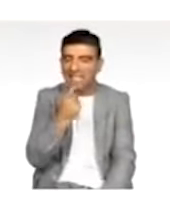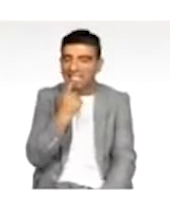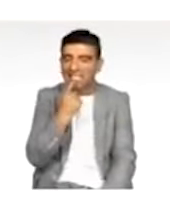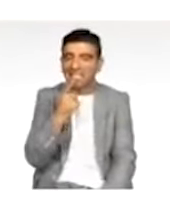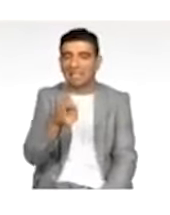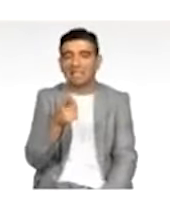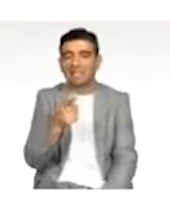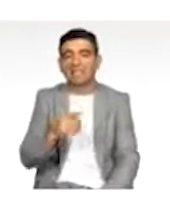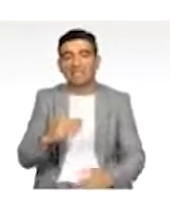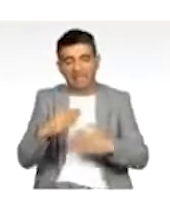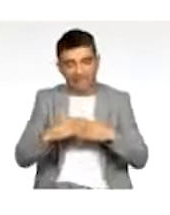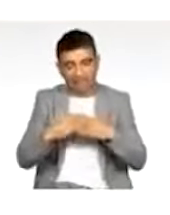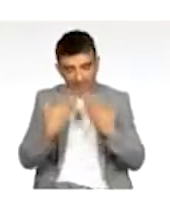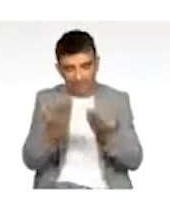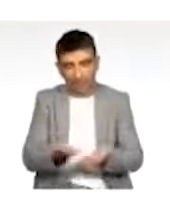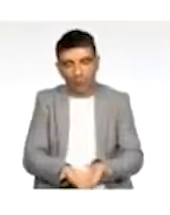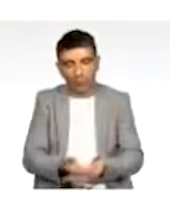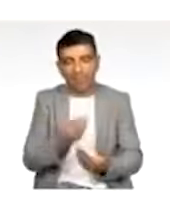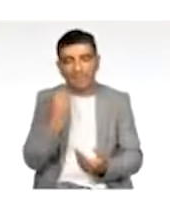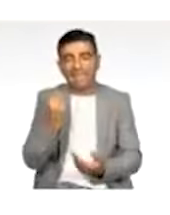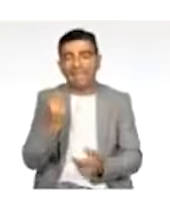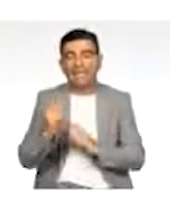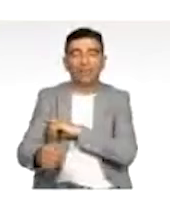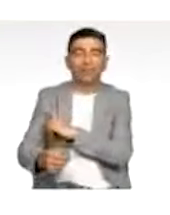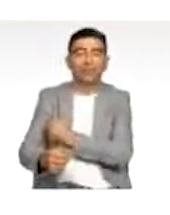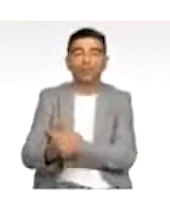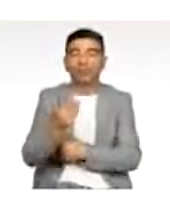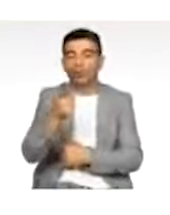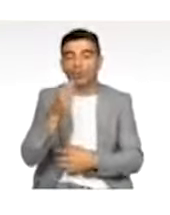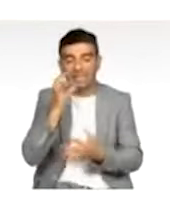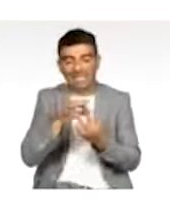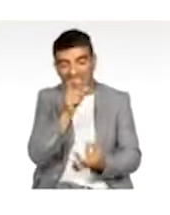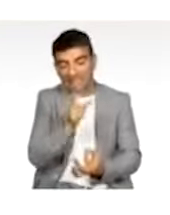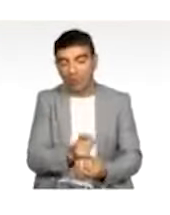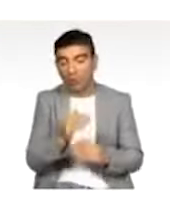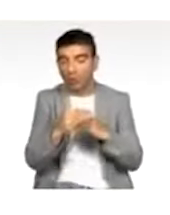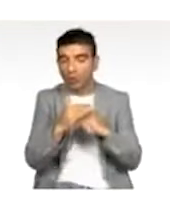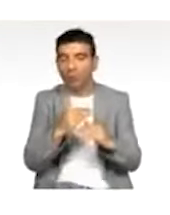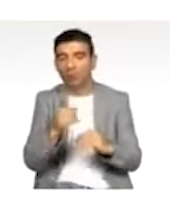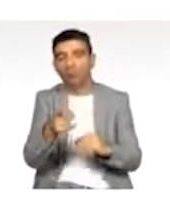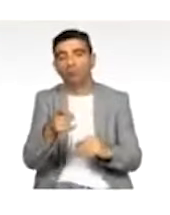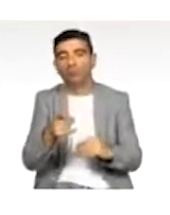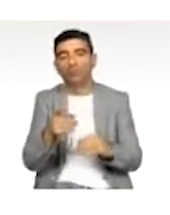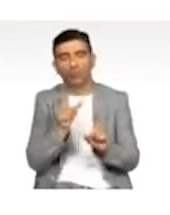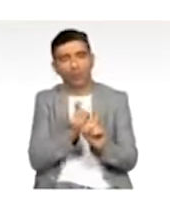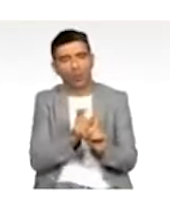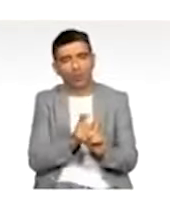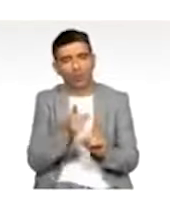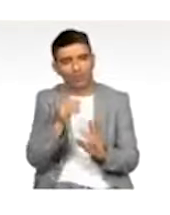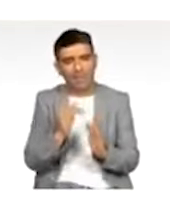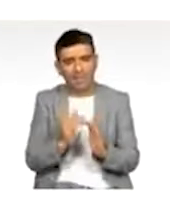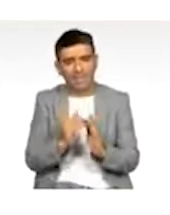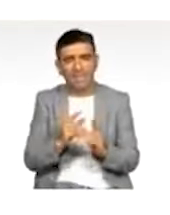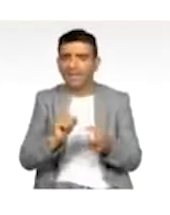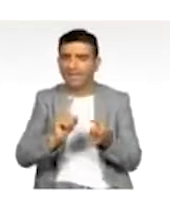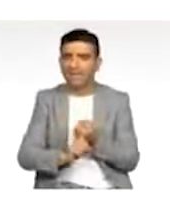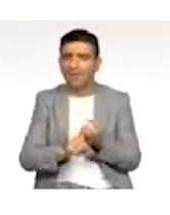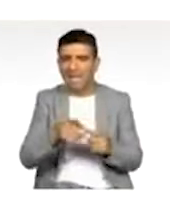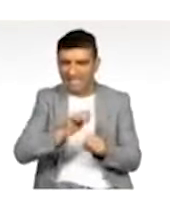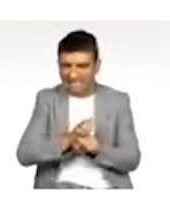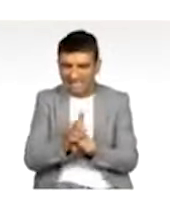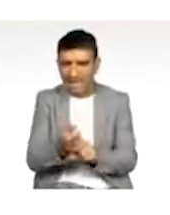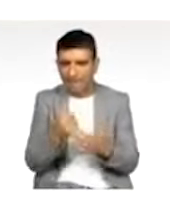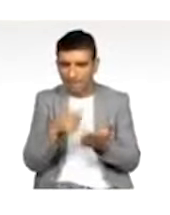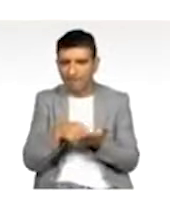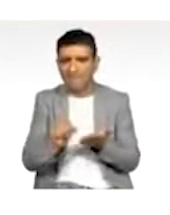dönümünü tebrik ediyorum. İyiliğin gücüyle insanın ve toplumun onurunu korumayı, direncini arttırmayı ve ızdırabını